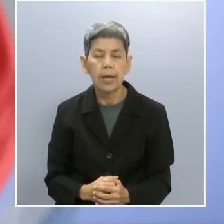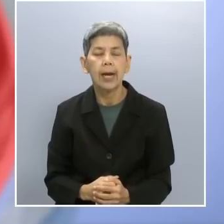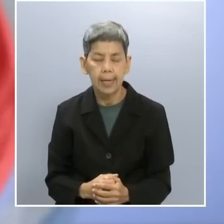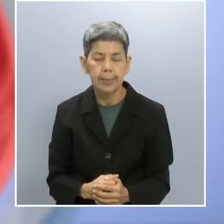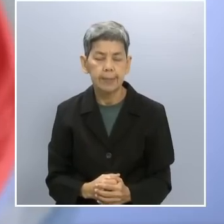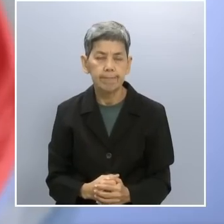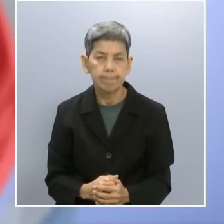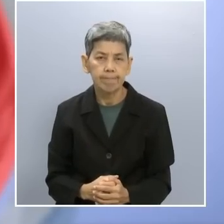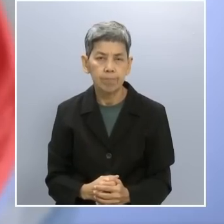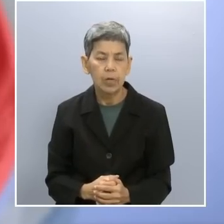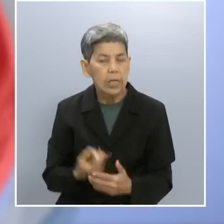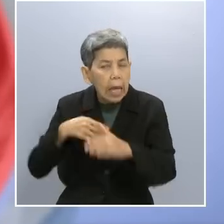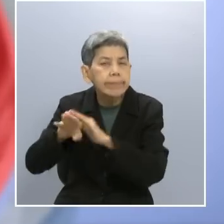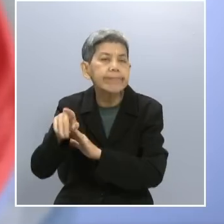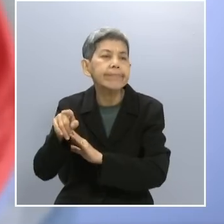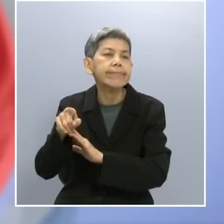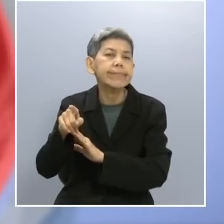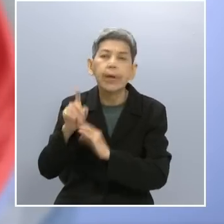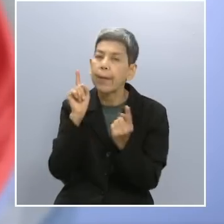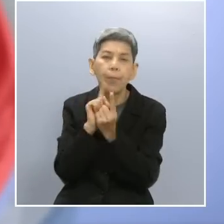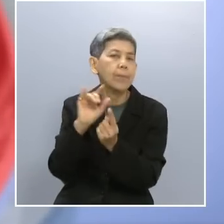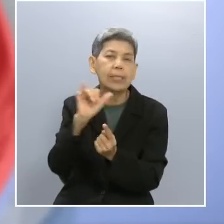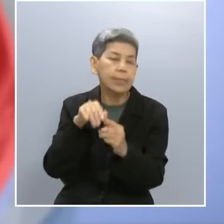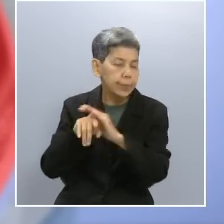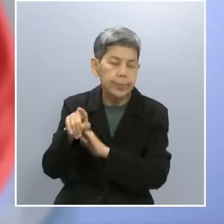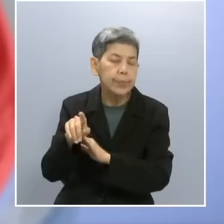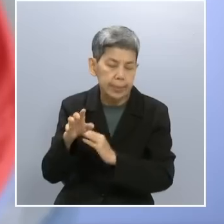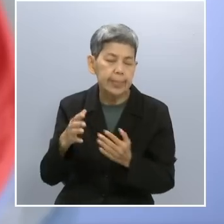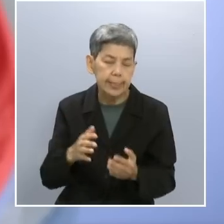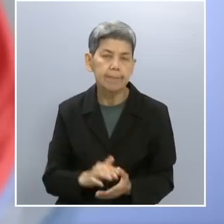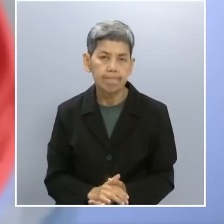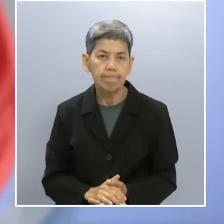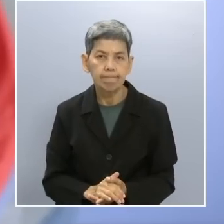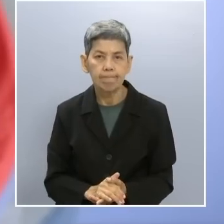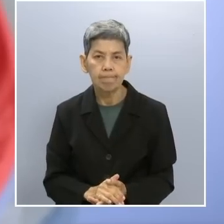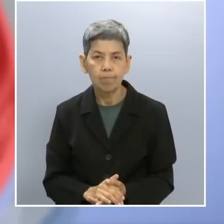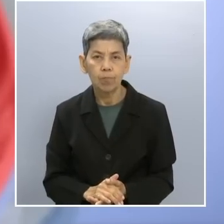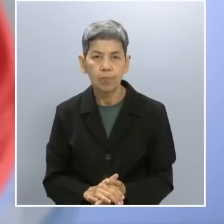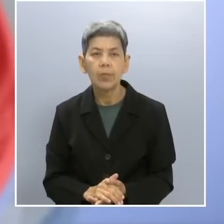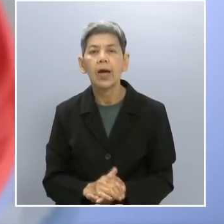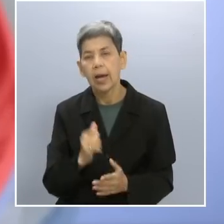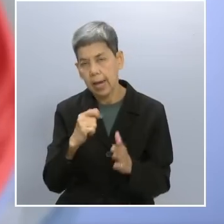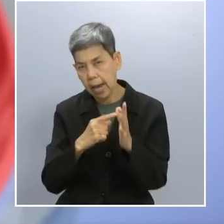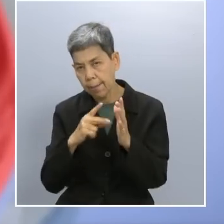โอเคตอนนี้จำศีลอยู่นะยังไม่เจอตัวนะคะอำนวย